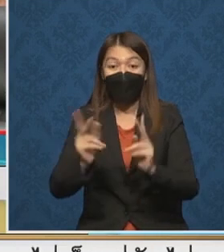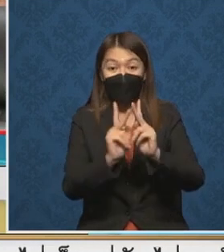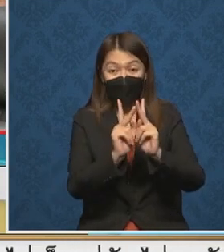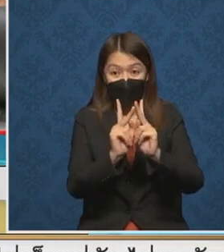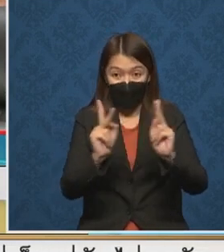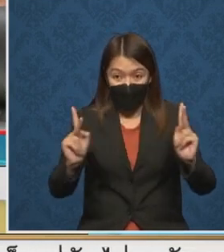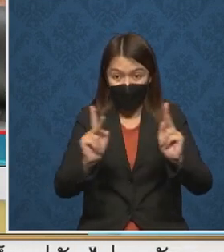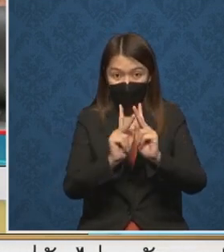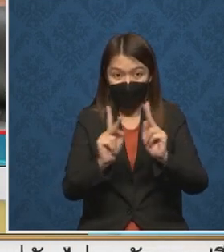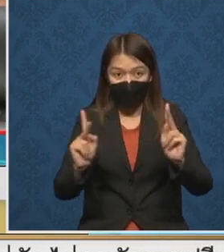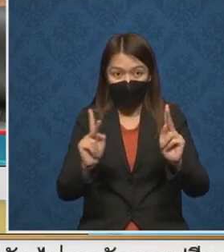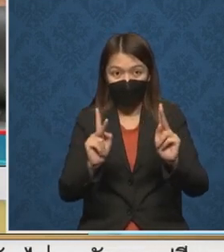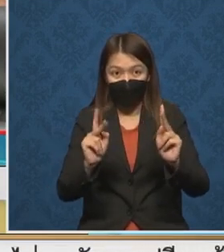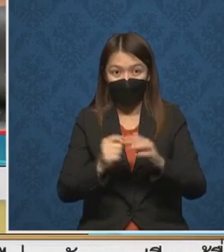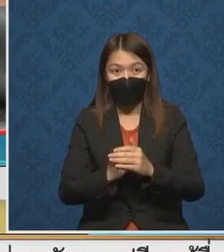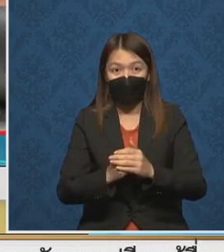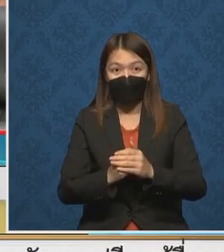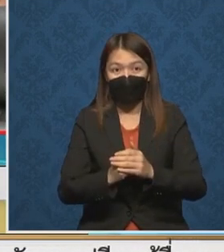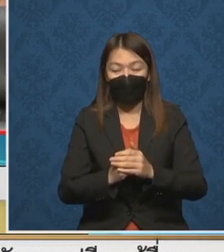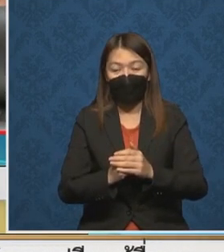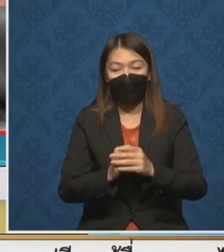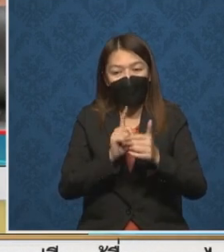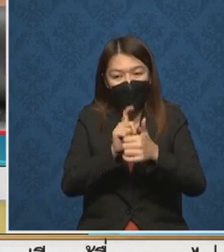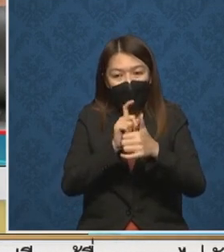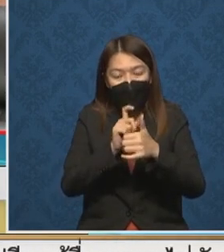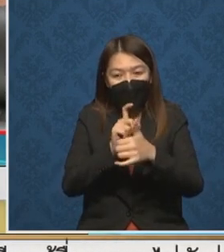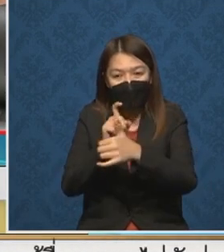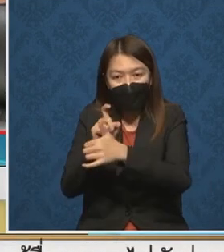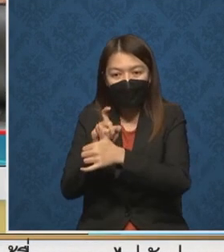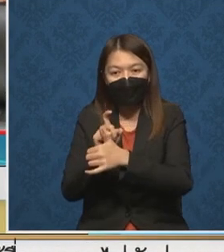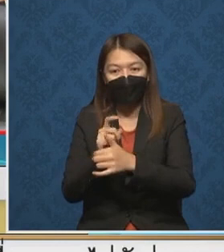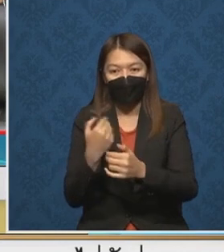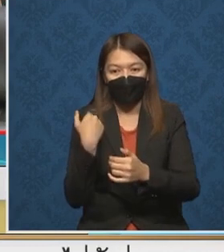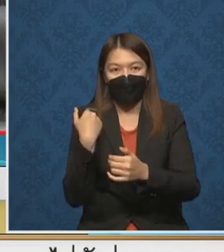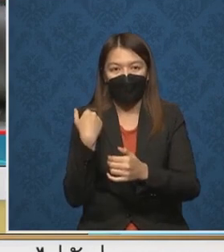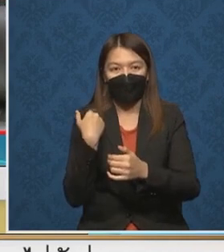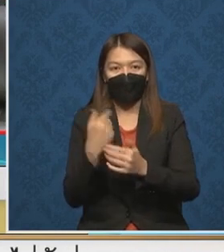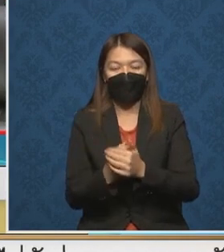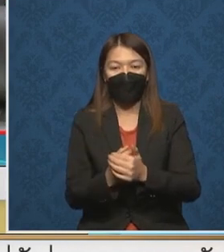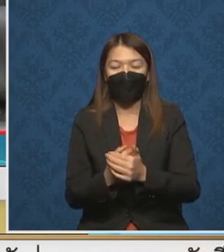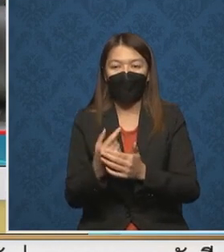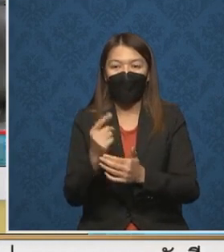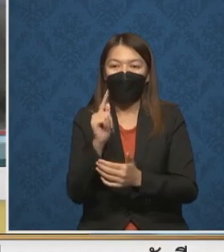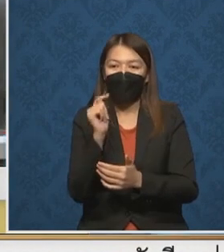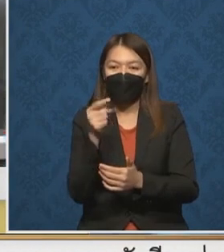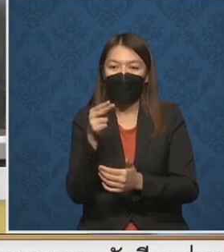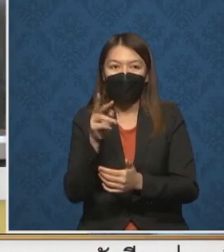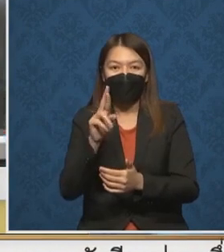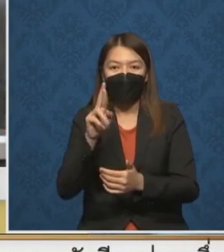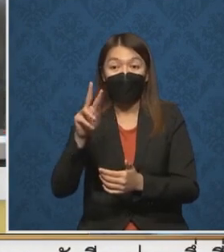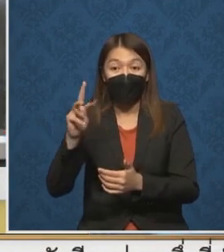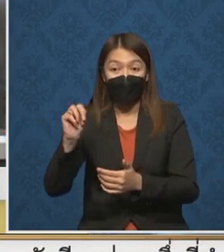ที่ตั้งขนมาอบส่วเข้จะจริที่มีร้อยเอก noisy ธรมนัตล์พงเผ่าทง hail mogę